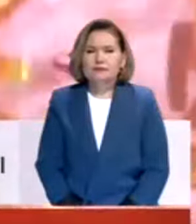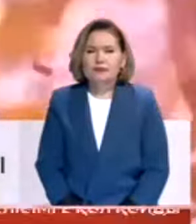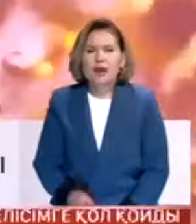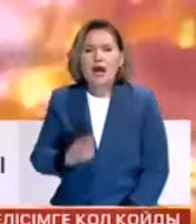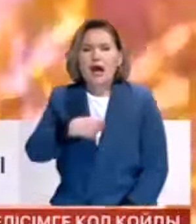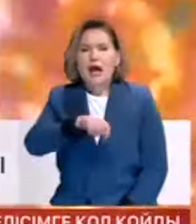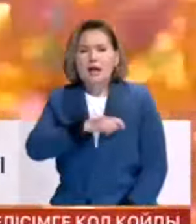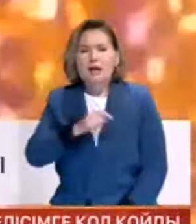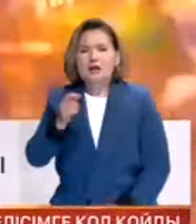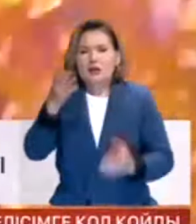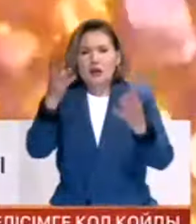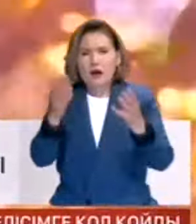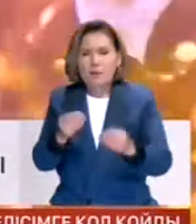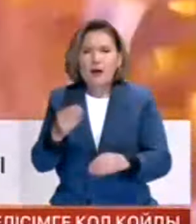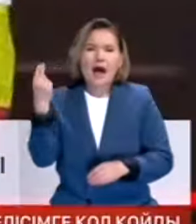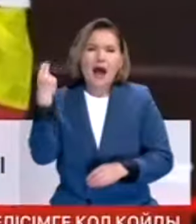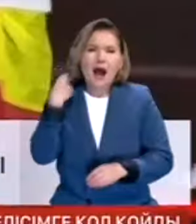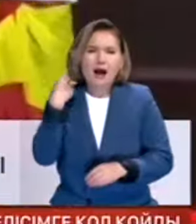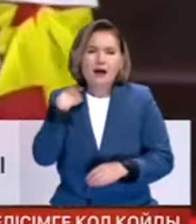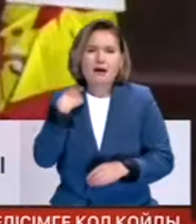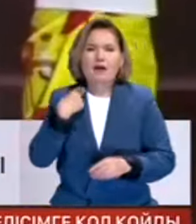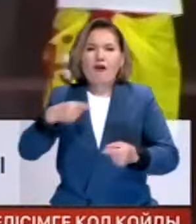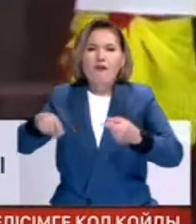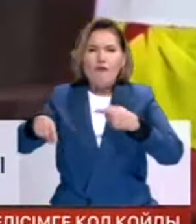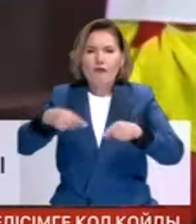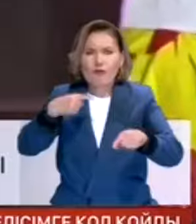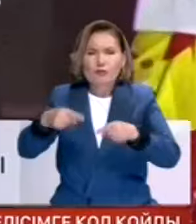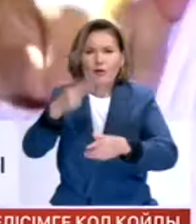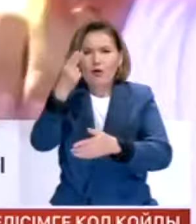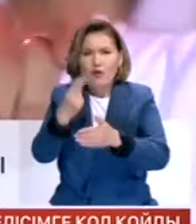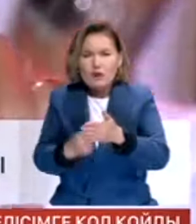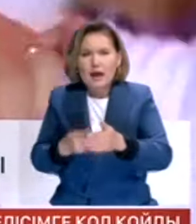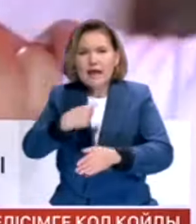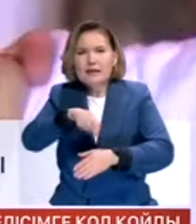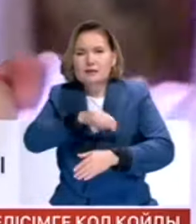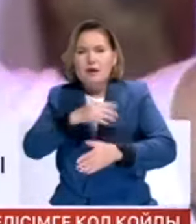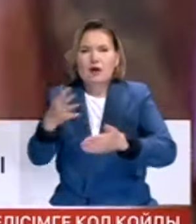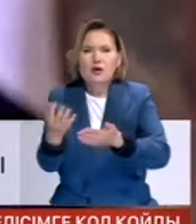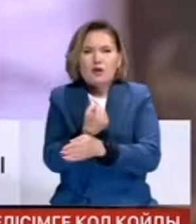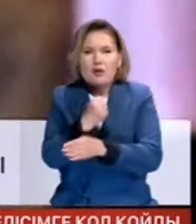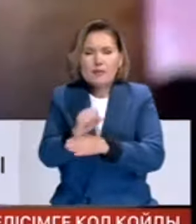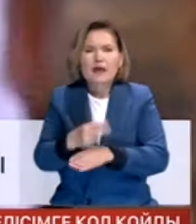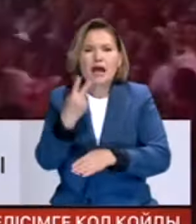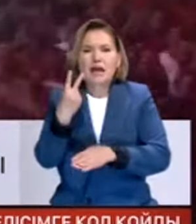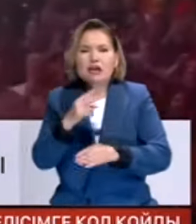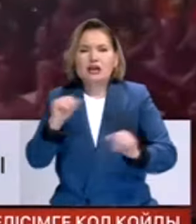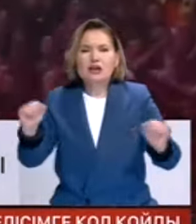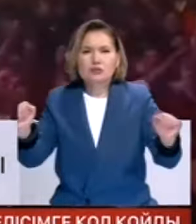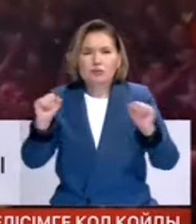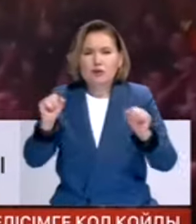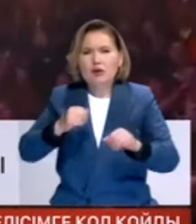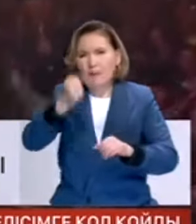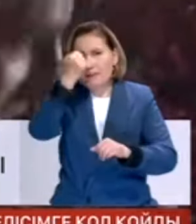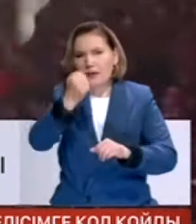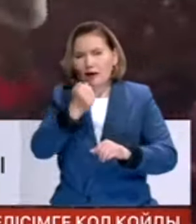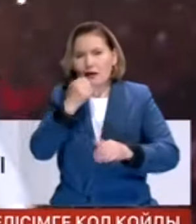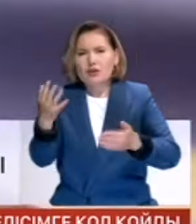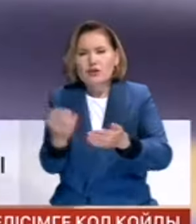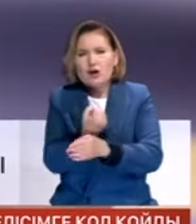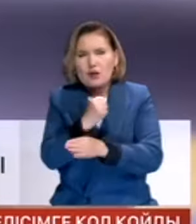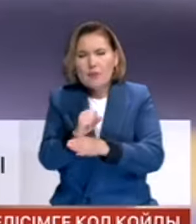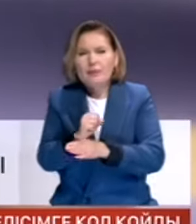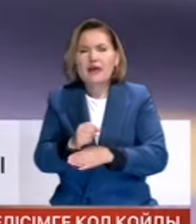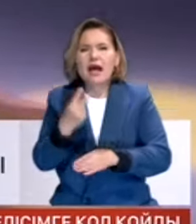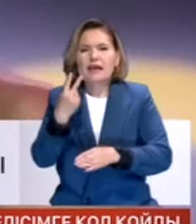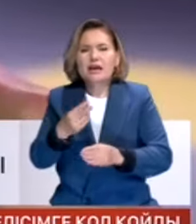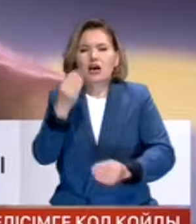Испания жексенбіде Англияны 2-1 есебімен жеңді. Оған Микель Ойарсабаль мен Нико Уильямстың арқасында қол жетті. Концертте осы